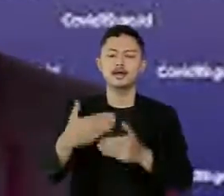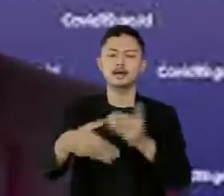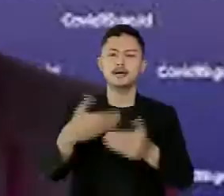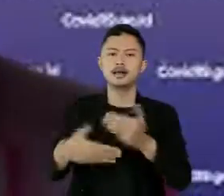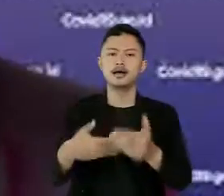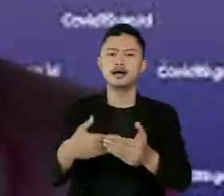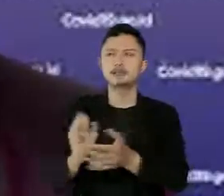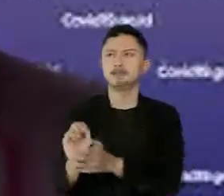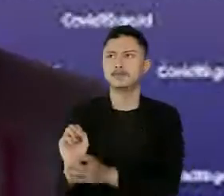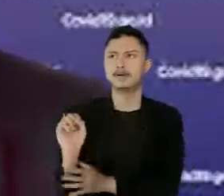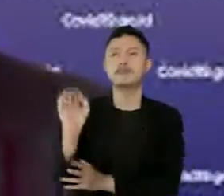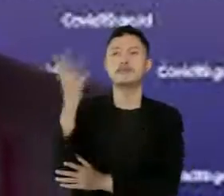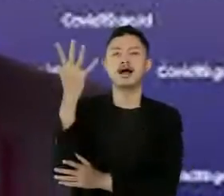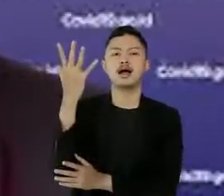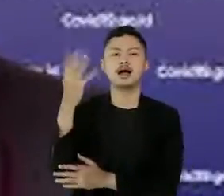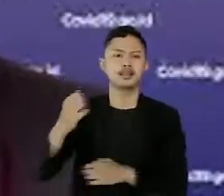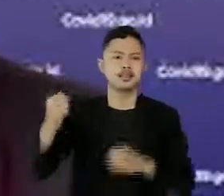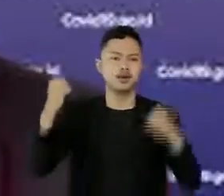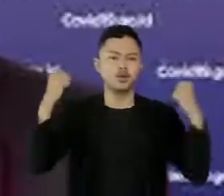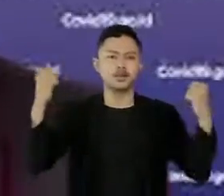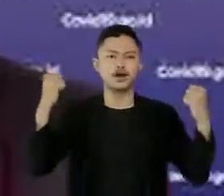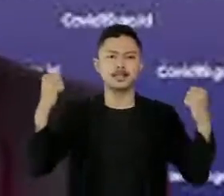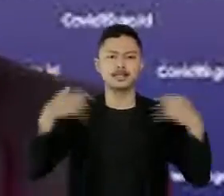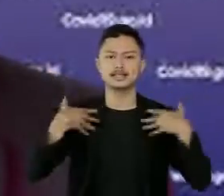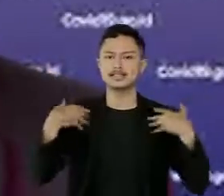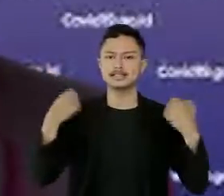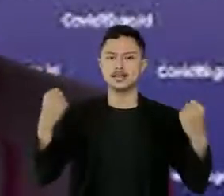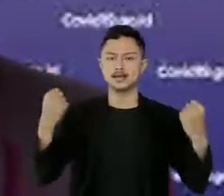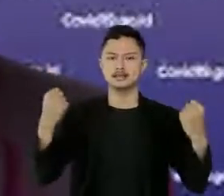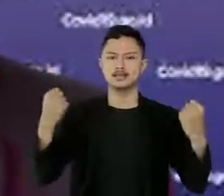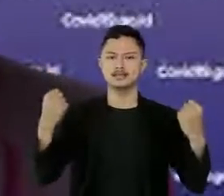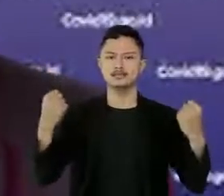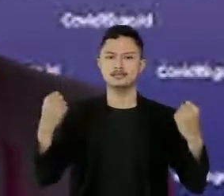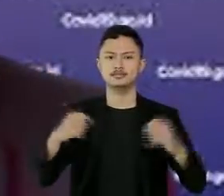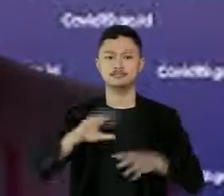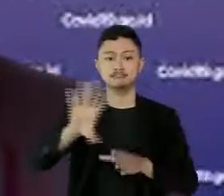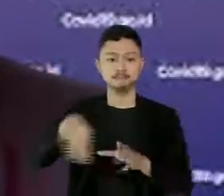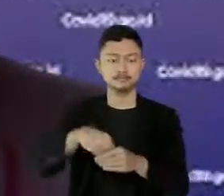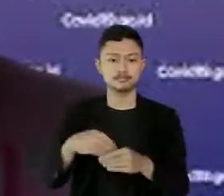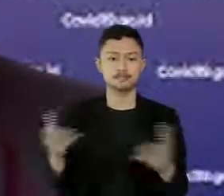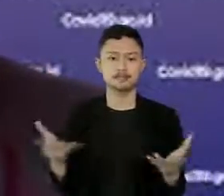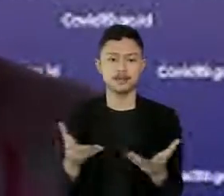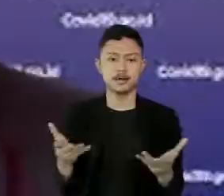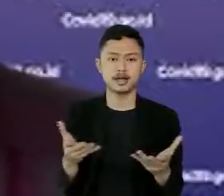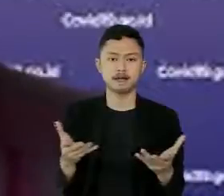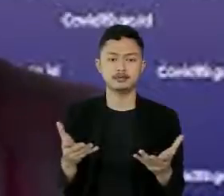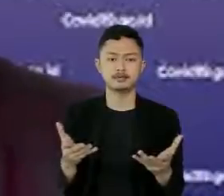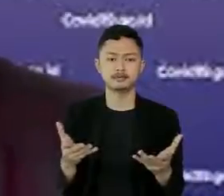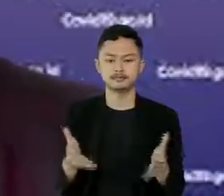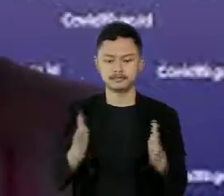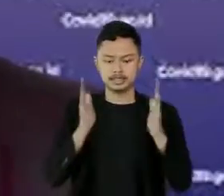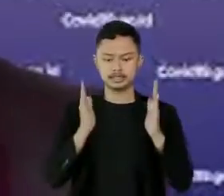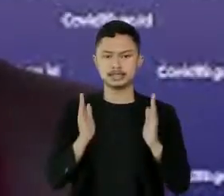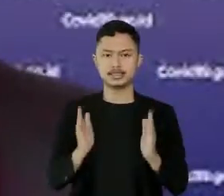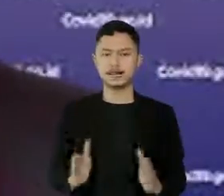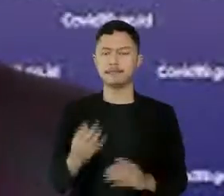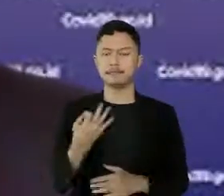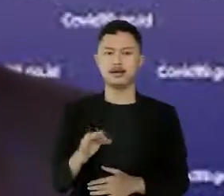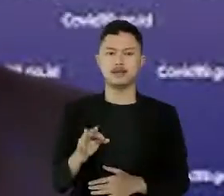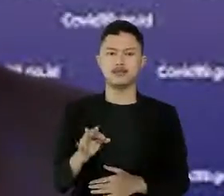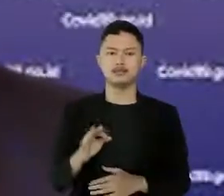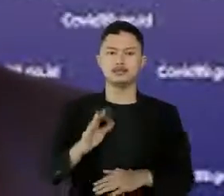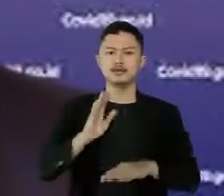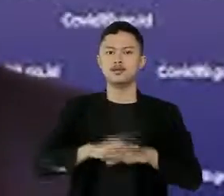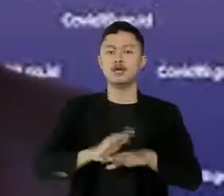tumbuh, Indonesia yang tangguh, Indonesia yang sehat. Kita masuk di dalam satu perilaku baru,